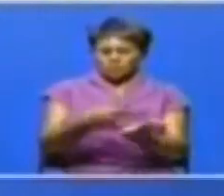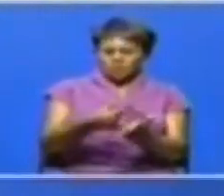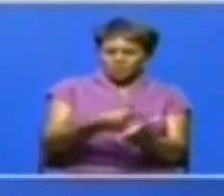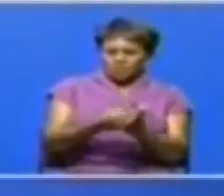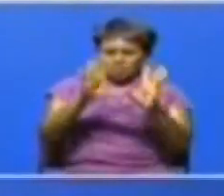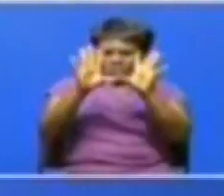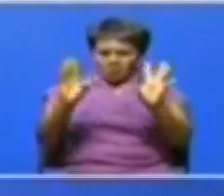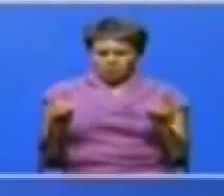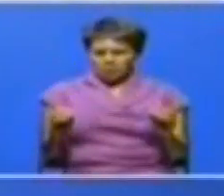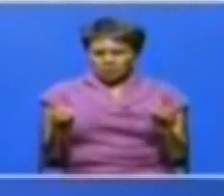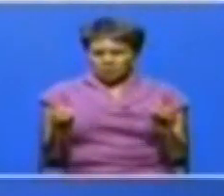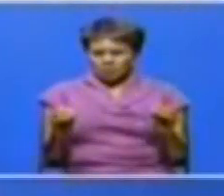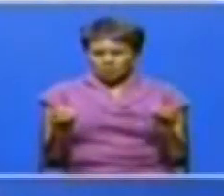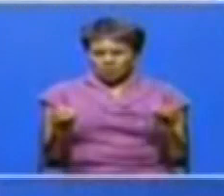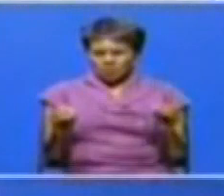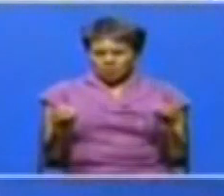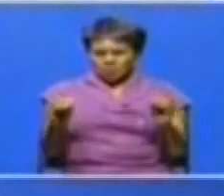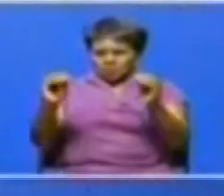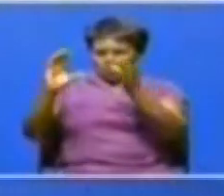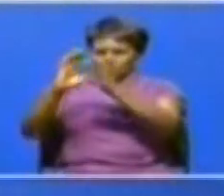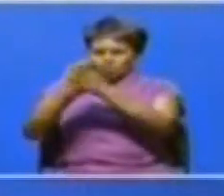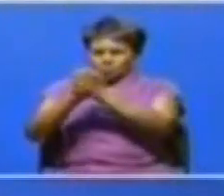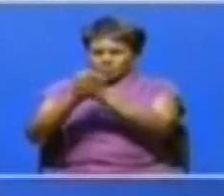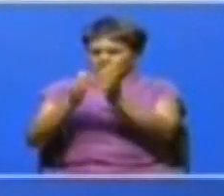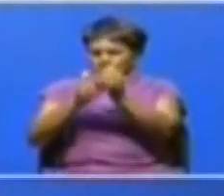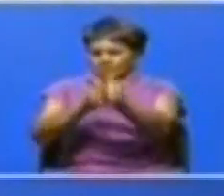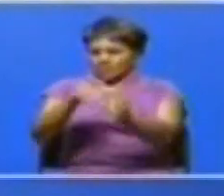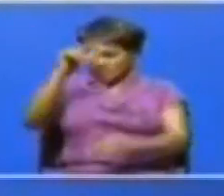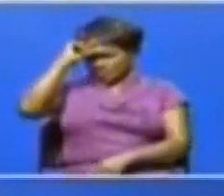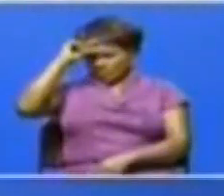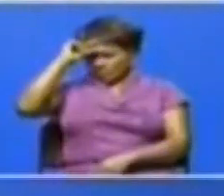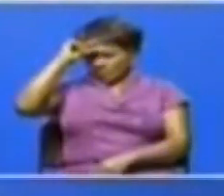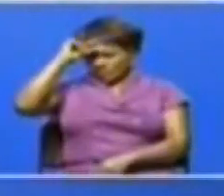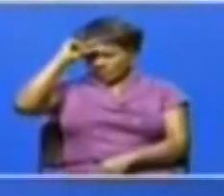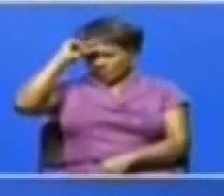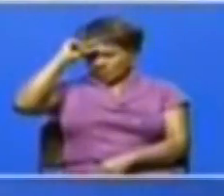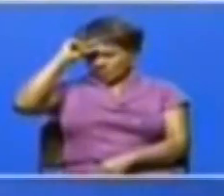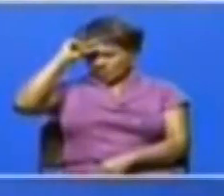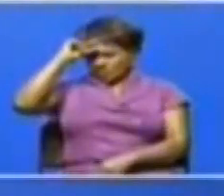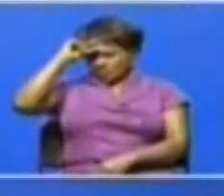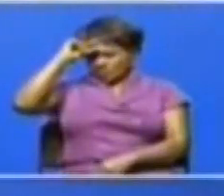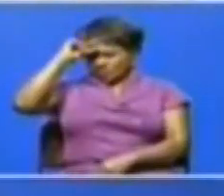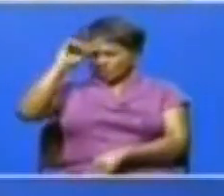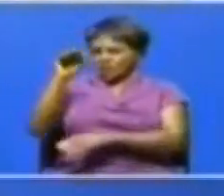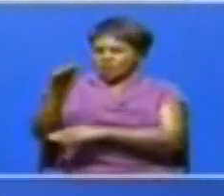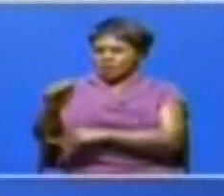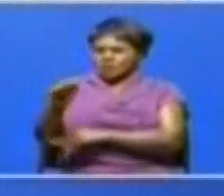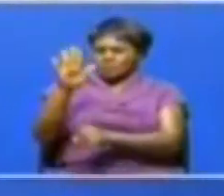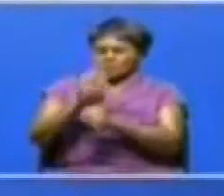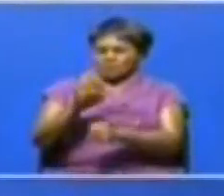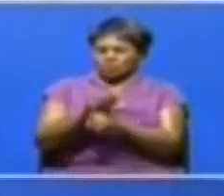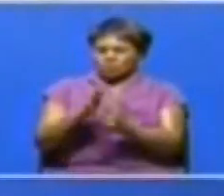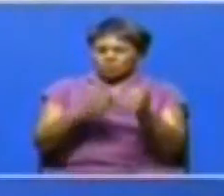budget and so forth, itachukuliwa na wana Jubilee kwa vile ndio wanaongoza serikali. Umeuliza juu ya kiongozi wa wale